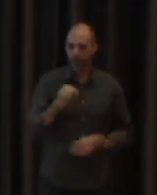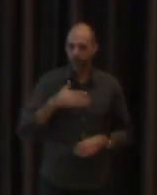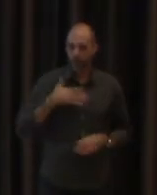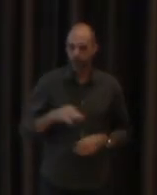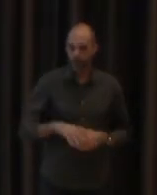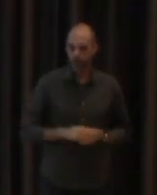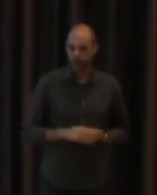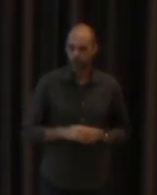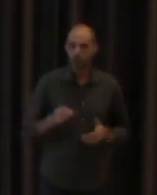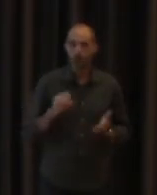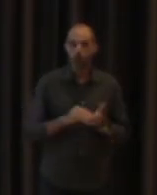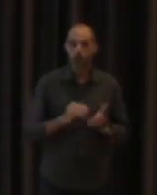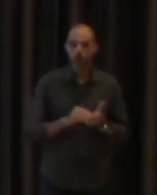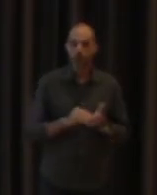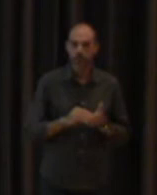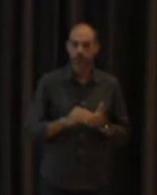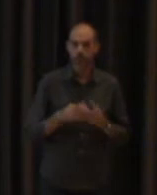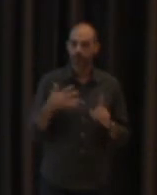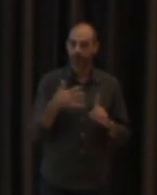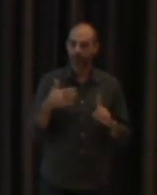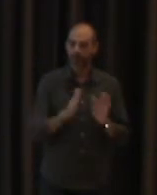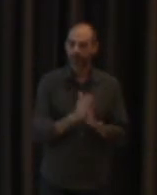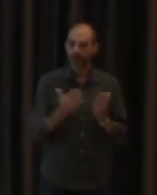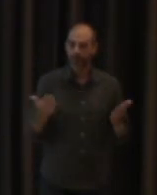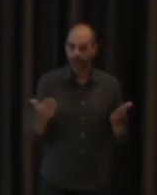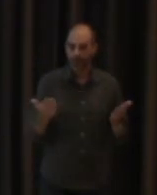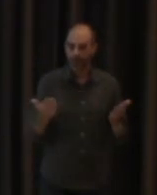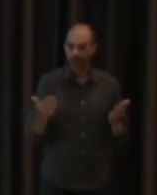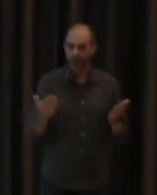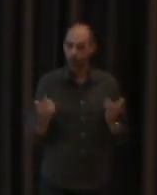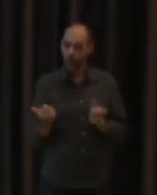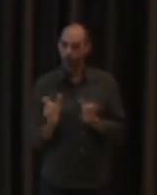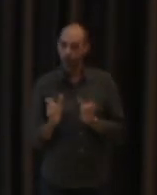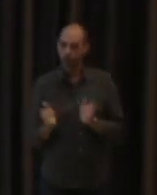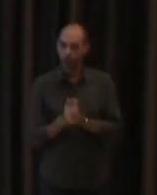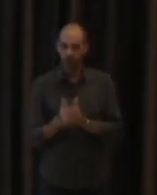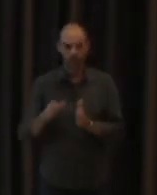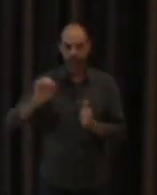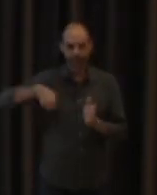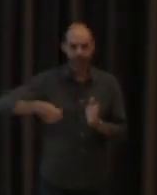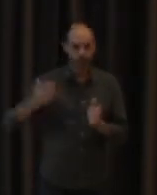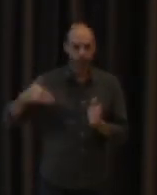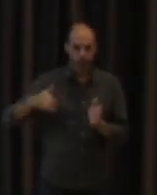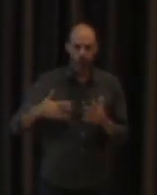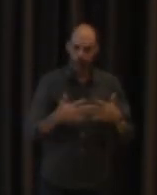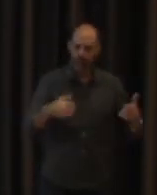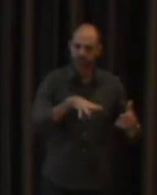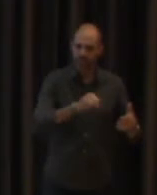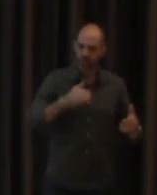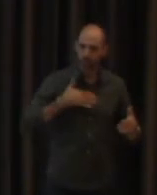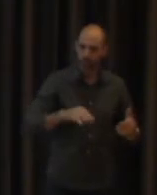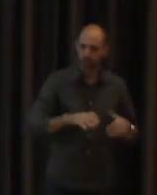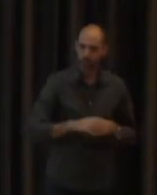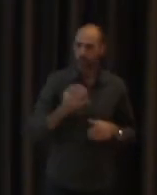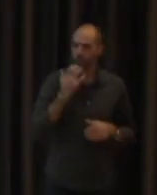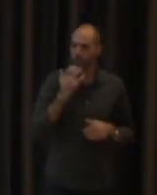sovint ens trobem que els predicats simètrics apareixen sense complement de companyia i tot i això la frase és ben formada i ben interpretable, com